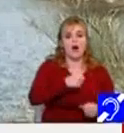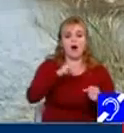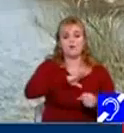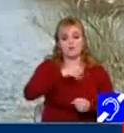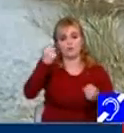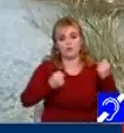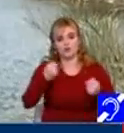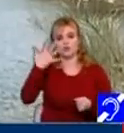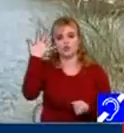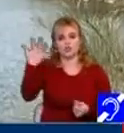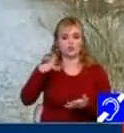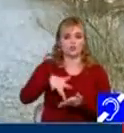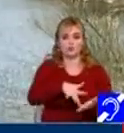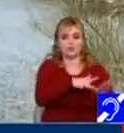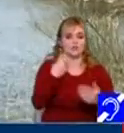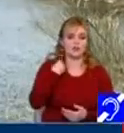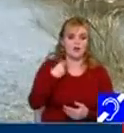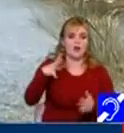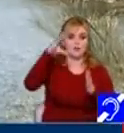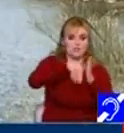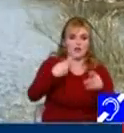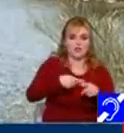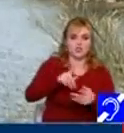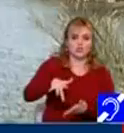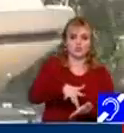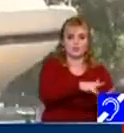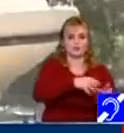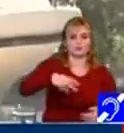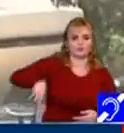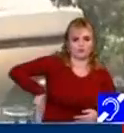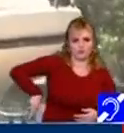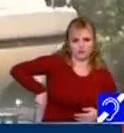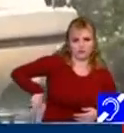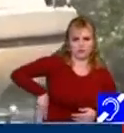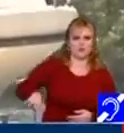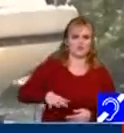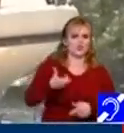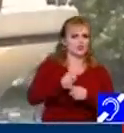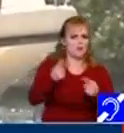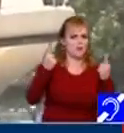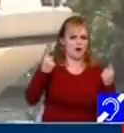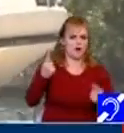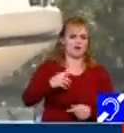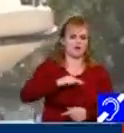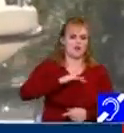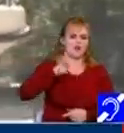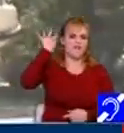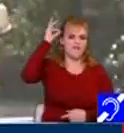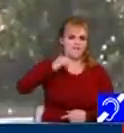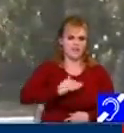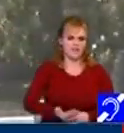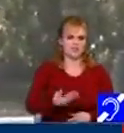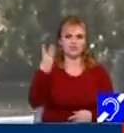pilotul și 5 turiști britanici, printre ei directorul executiv al companiei Compass, cea mai mare firmă de catering din lume, și 3